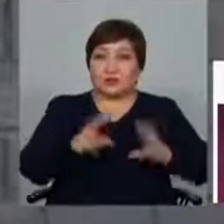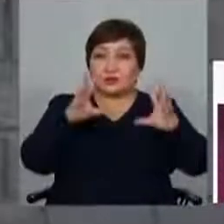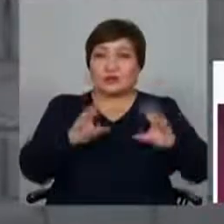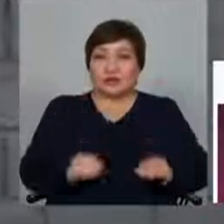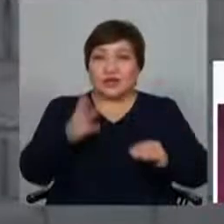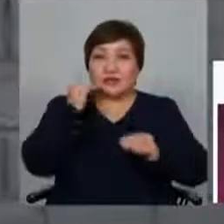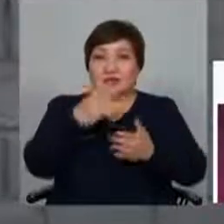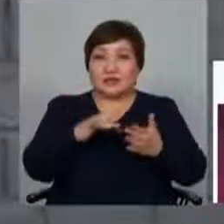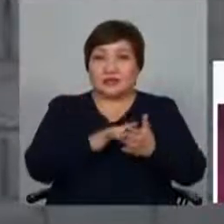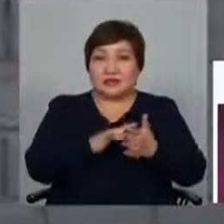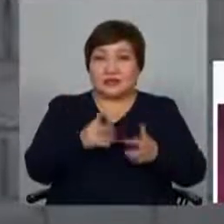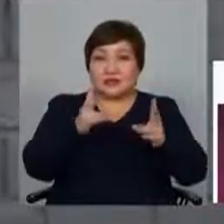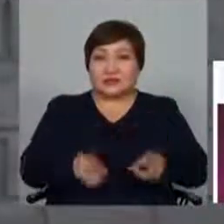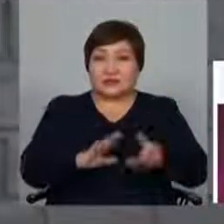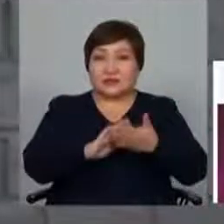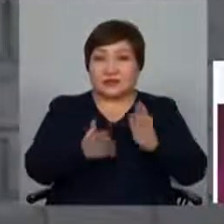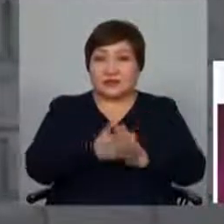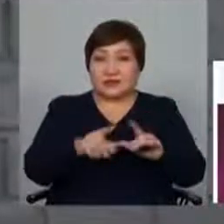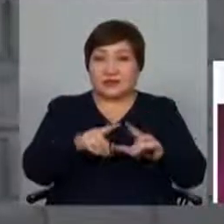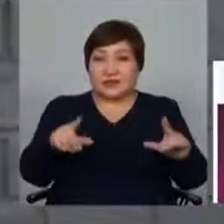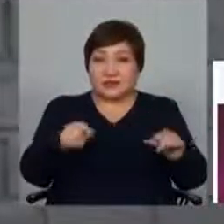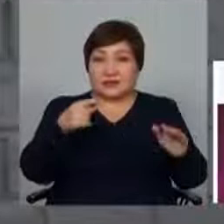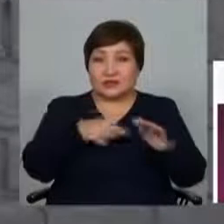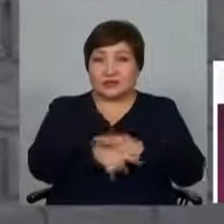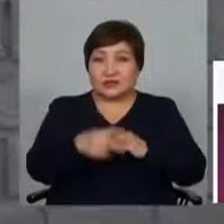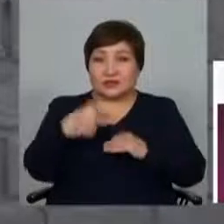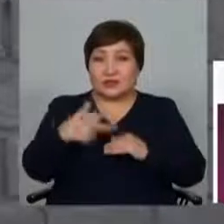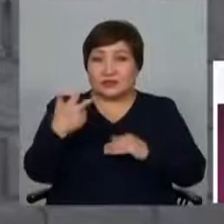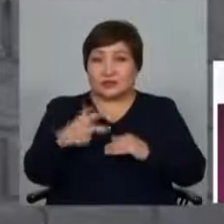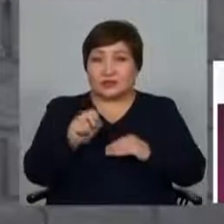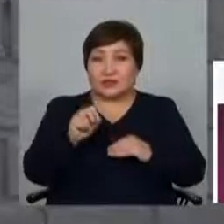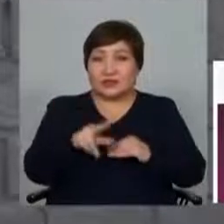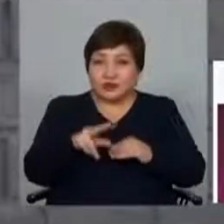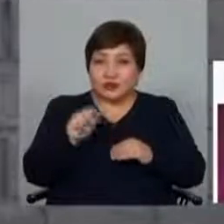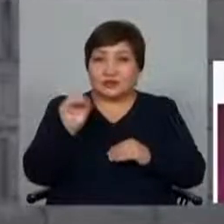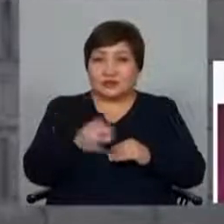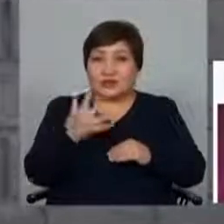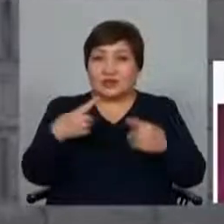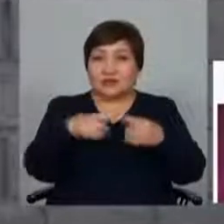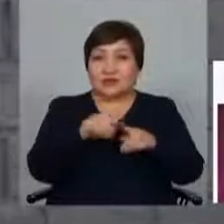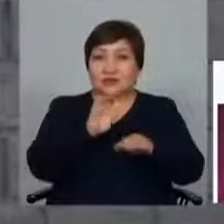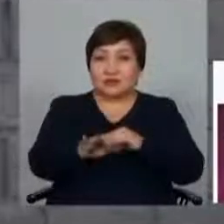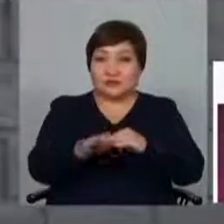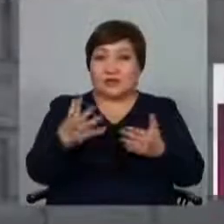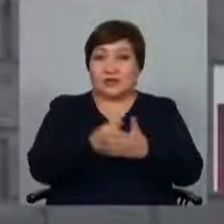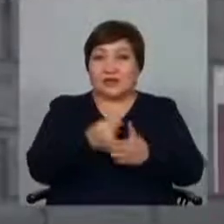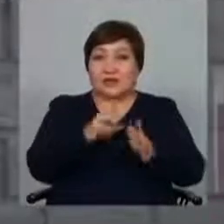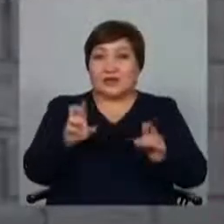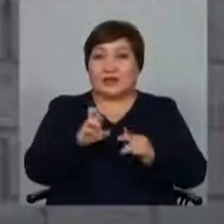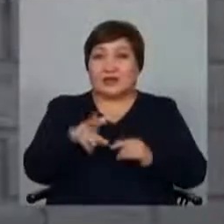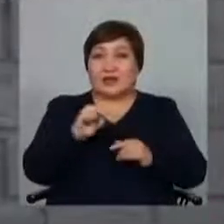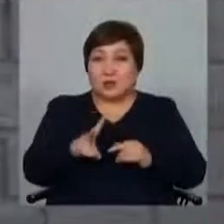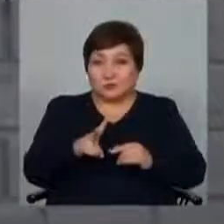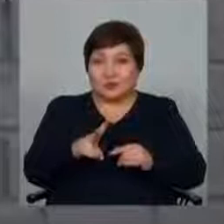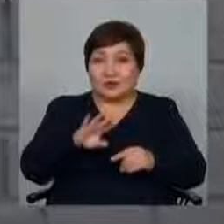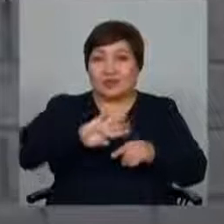төтенше жағдайлар департаментінің жеке құрамынан 35 маман және 5 техника жұмылдырылды. Қауіпті деп табылған баллондарды залалсыздандырдық.